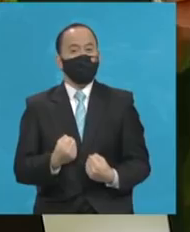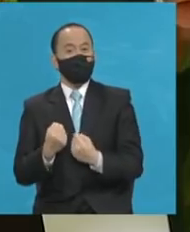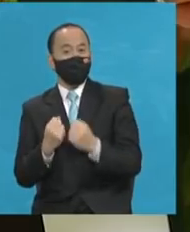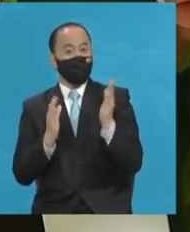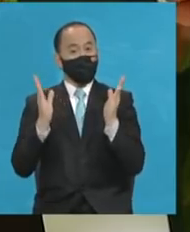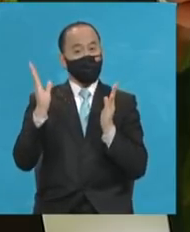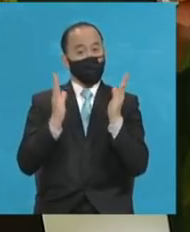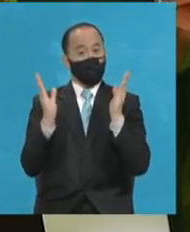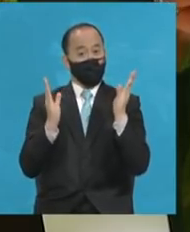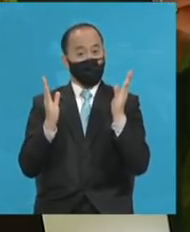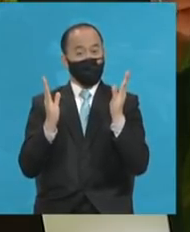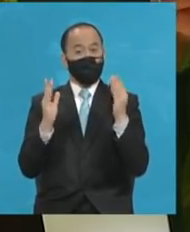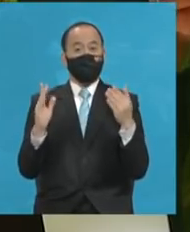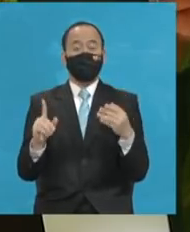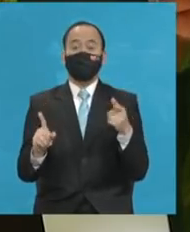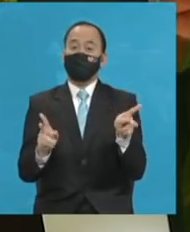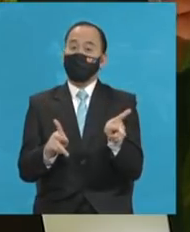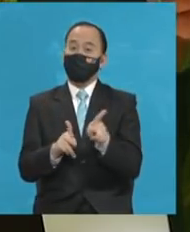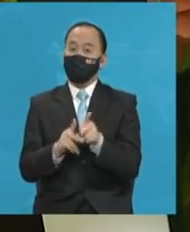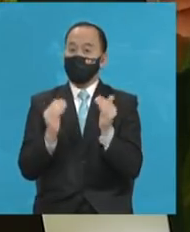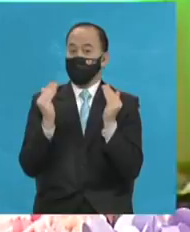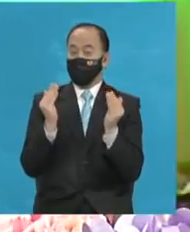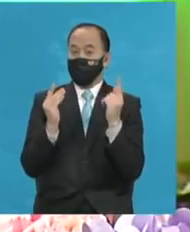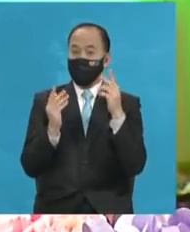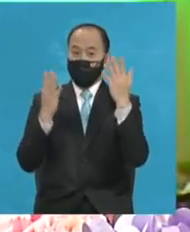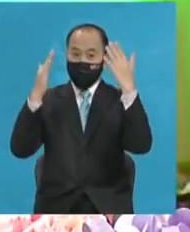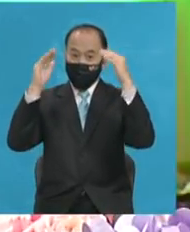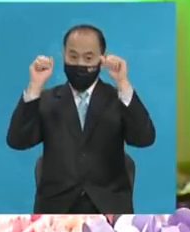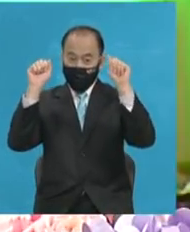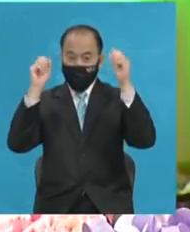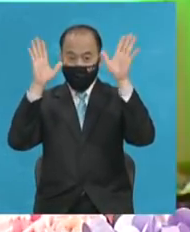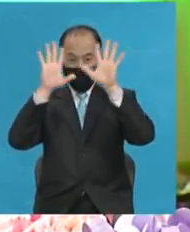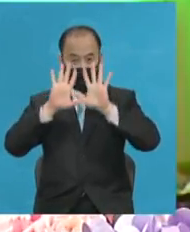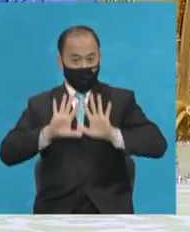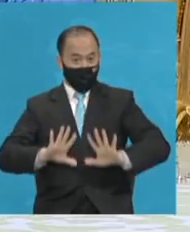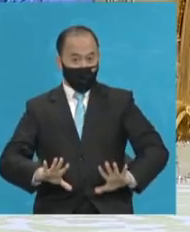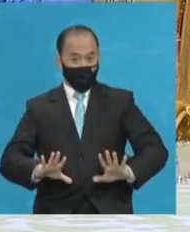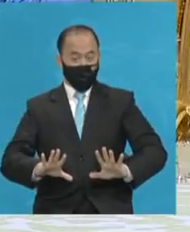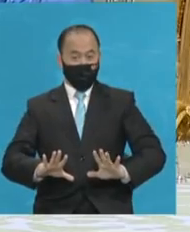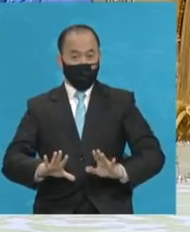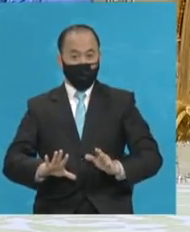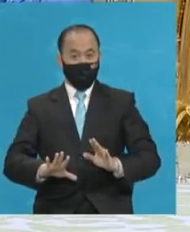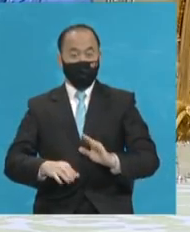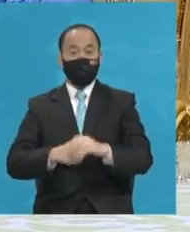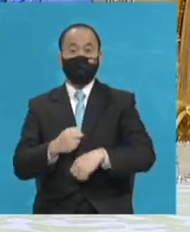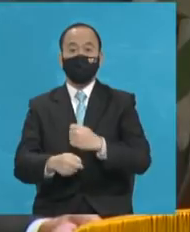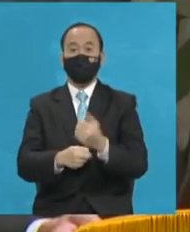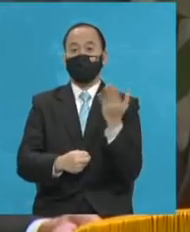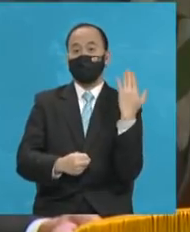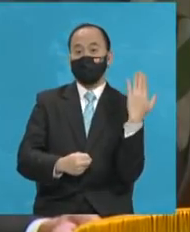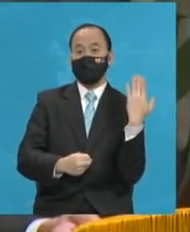Malaysia kepada Brunei selaku pengaruhi ASEAN pada tahun lagi